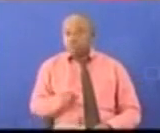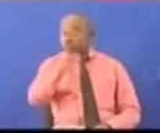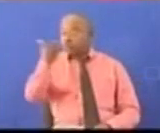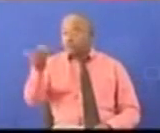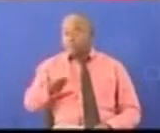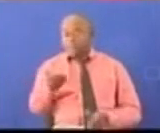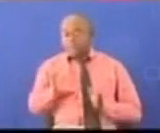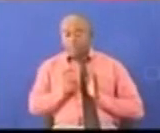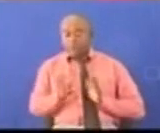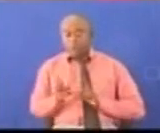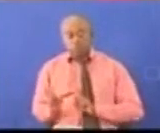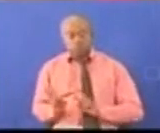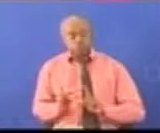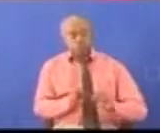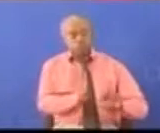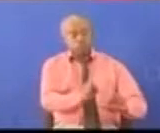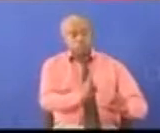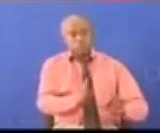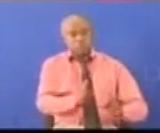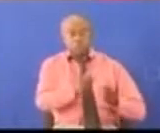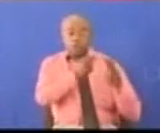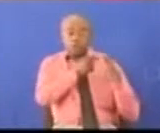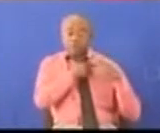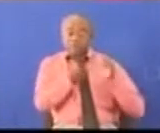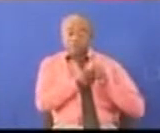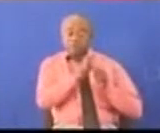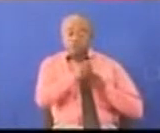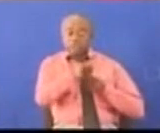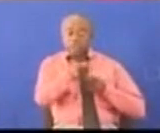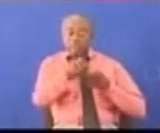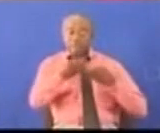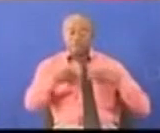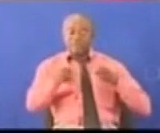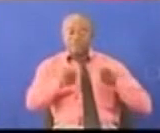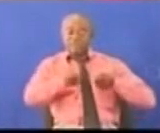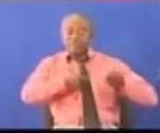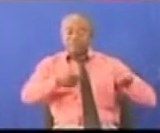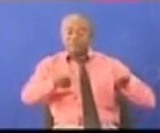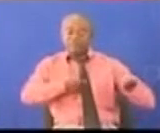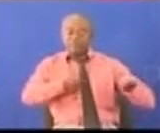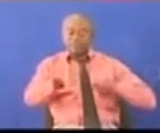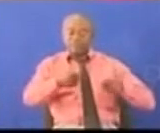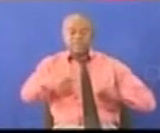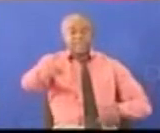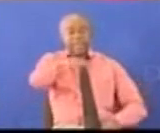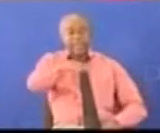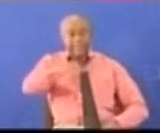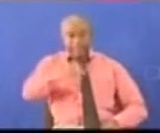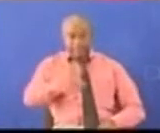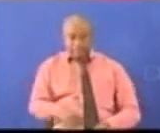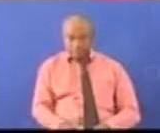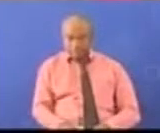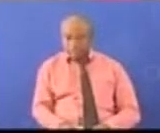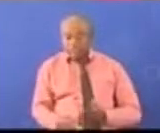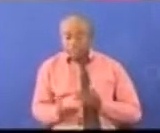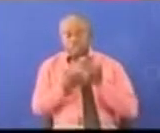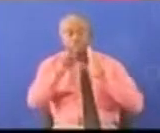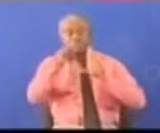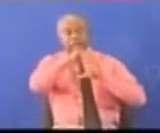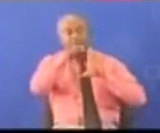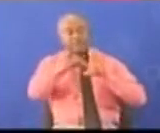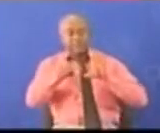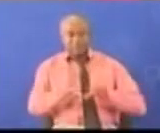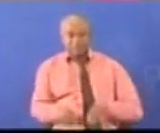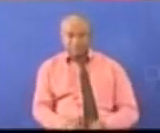kabisa anayeshughulika na masuala haya ya free trade area katika bara letu la Afrika.